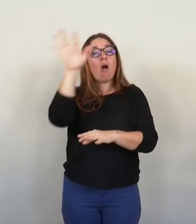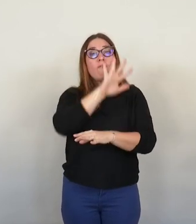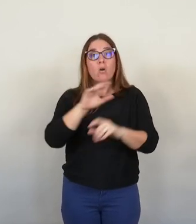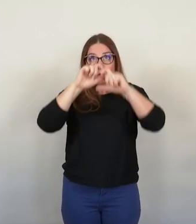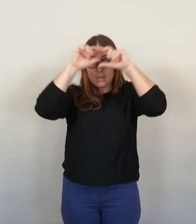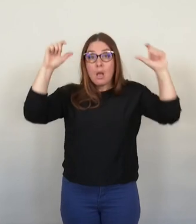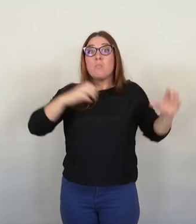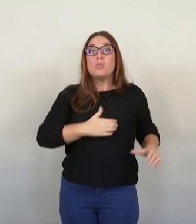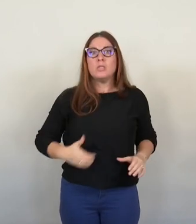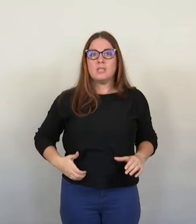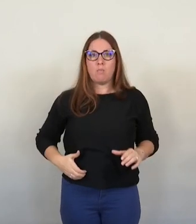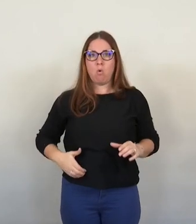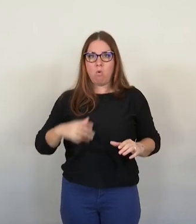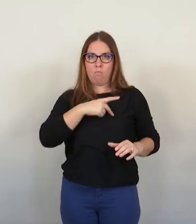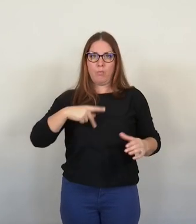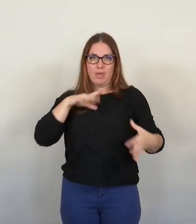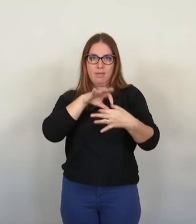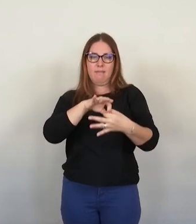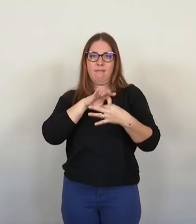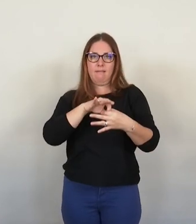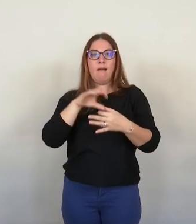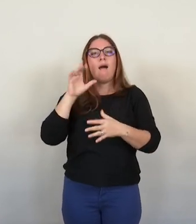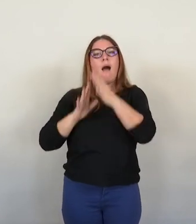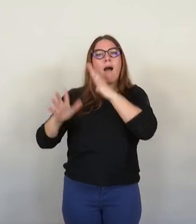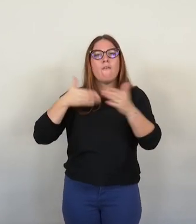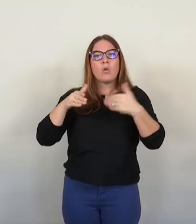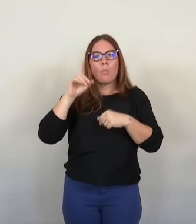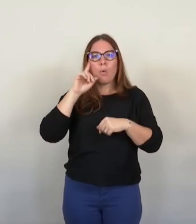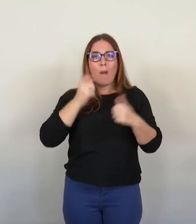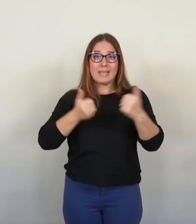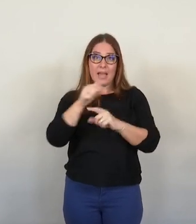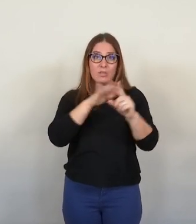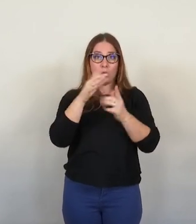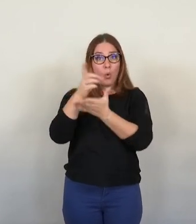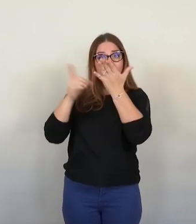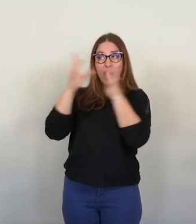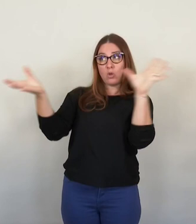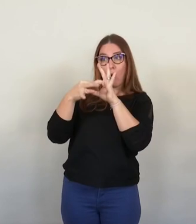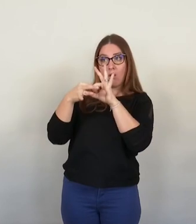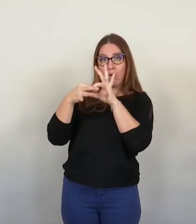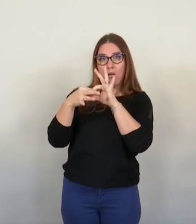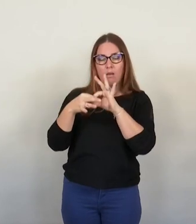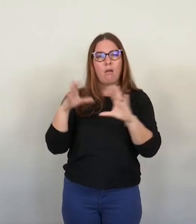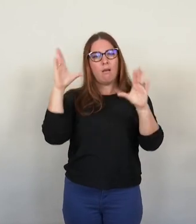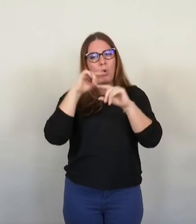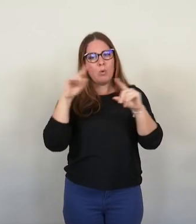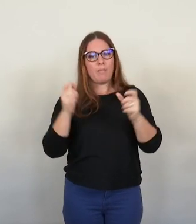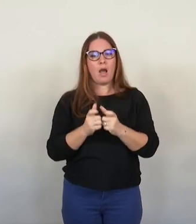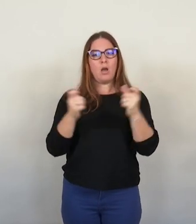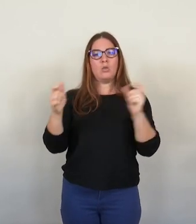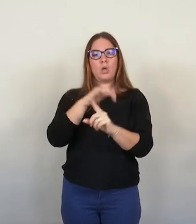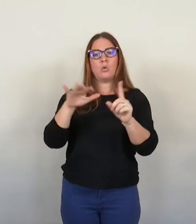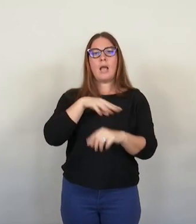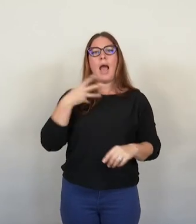fonctionnait à l'époque parce qu'ils étaient en lien étroit avec les services sociaux du département je rappelle par exemple que le centre social de